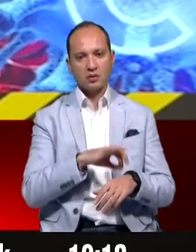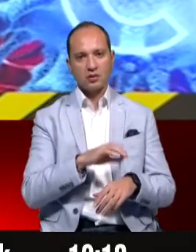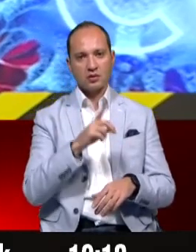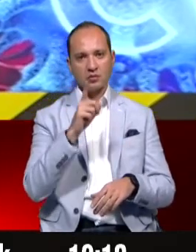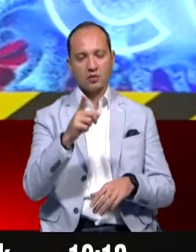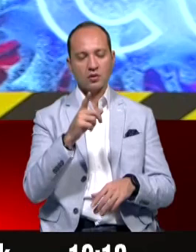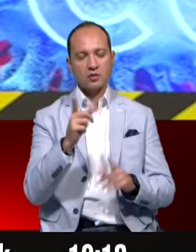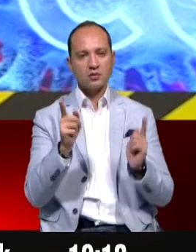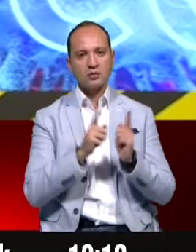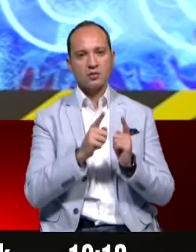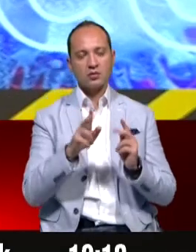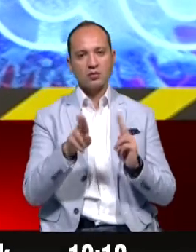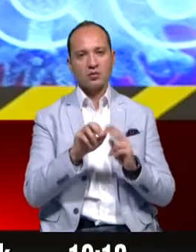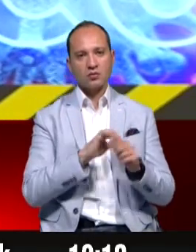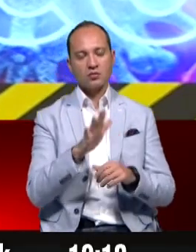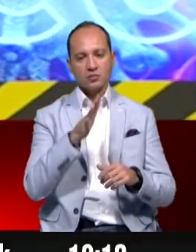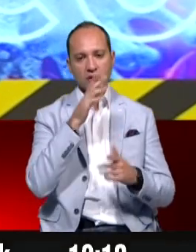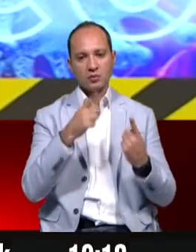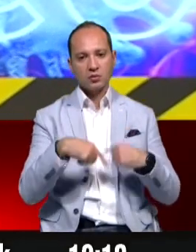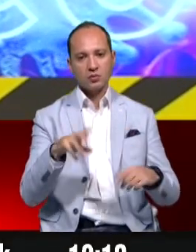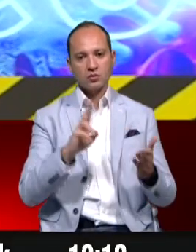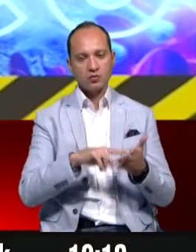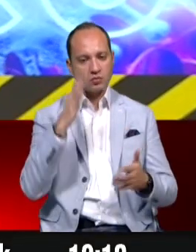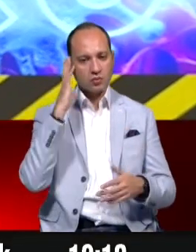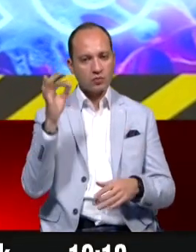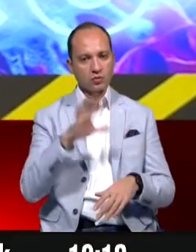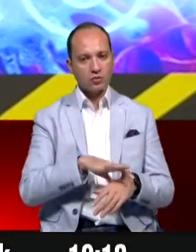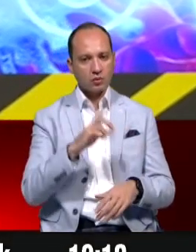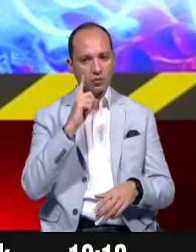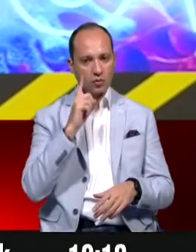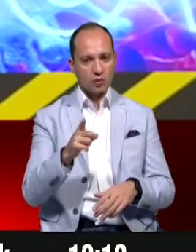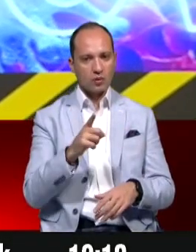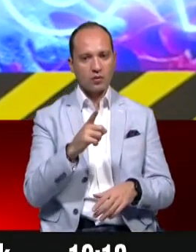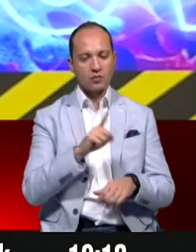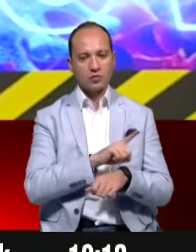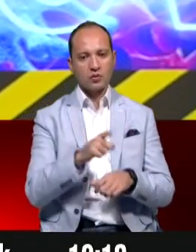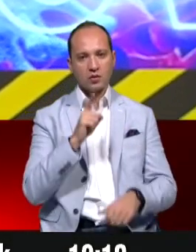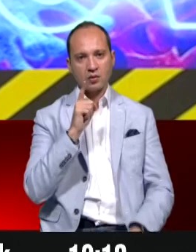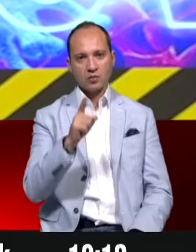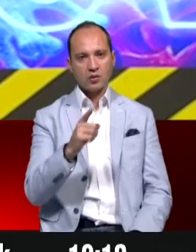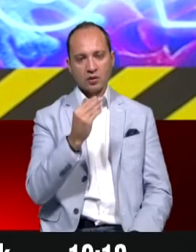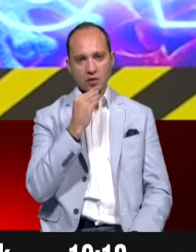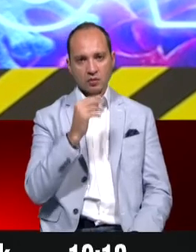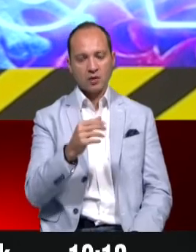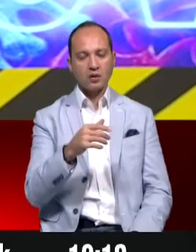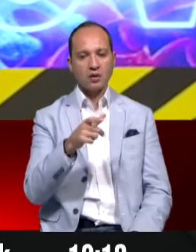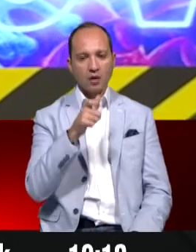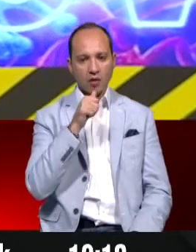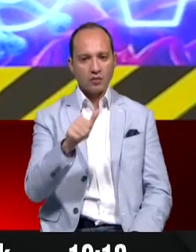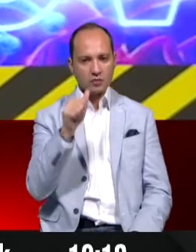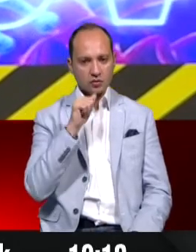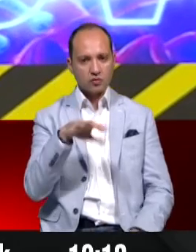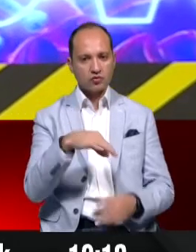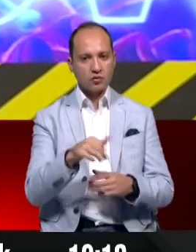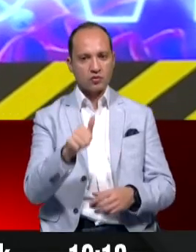işte bu kadarcık kısa. Korona Bilim Kurulu üyesi Profesör Doktor Ateş Karan'ın verdiği süreler bunlar. Yemek yerken, kahve içerken,